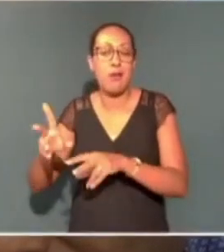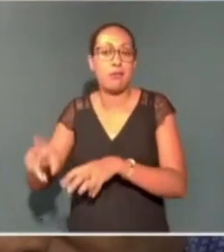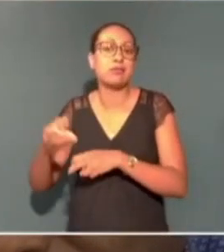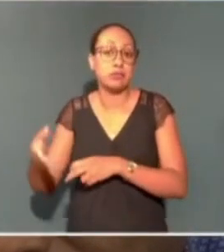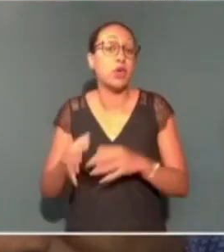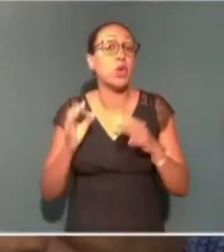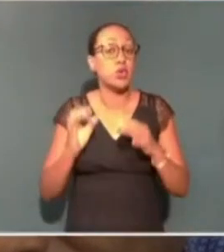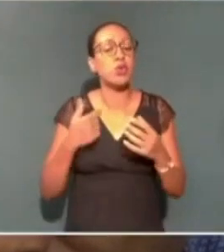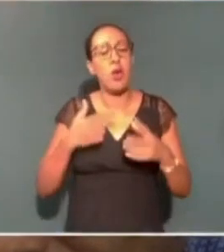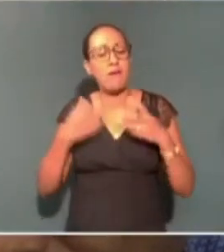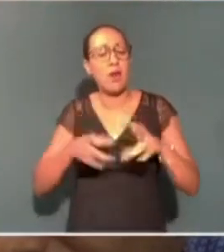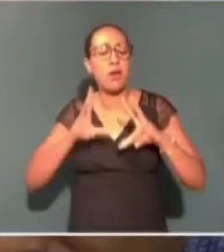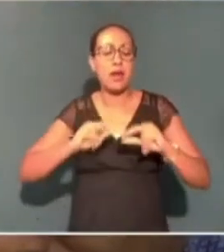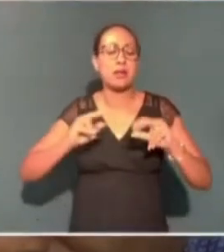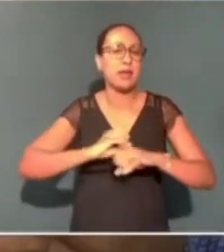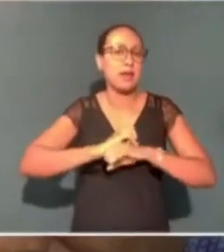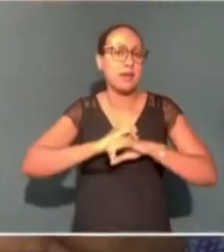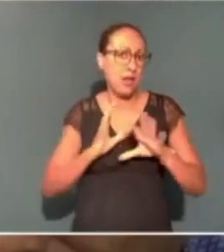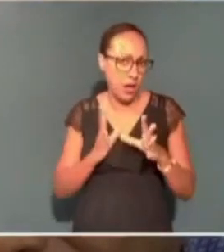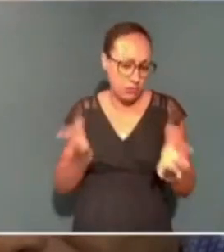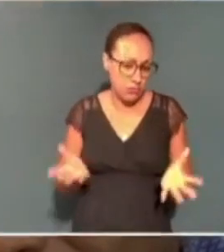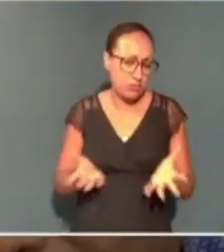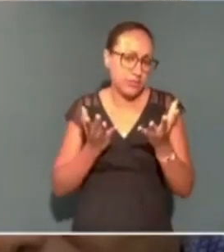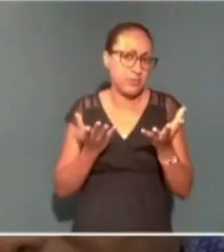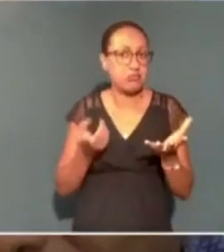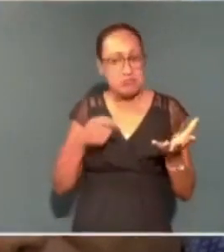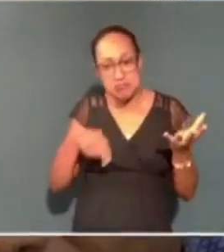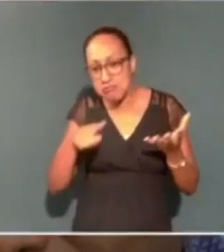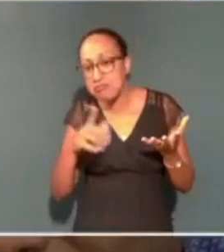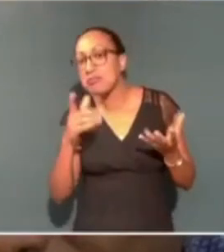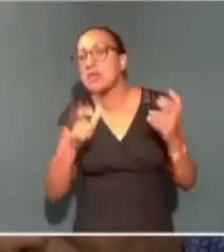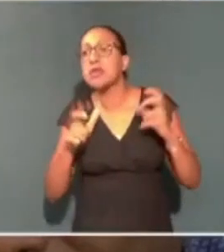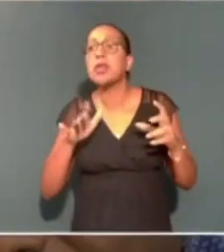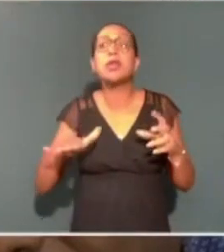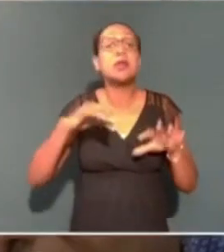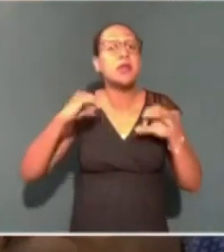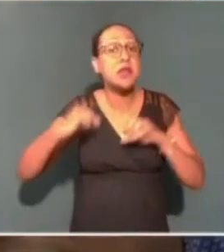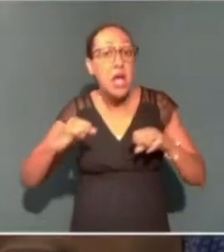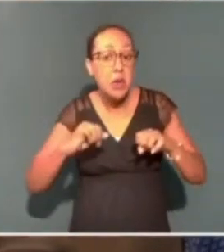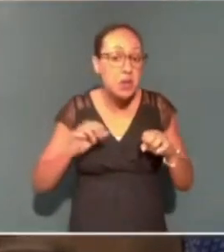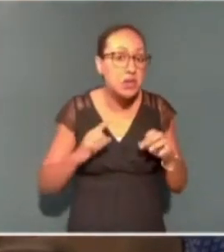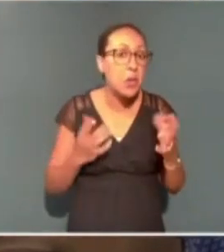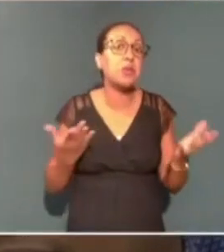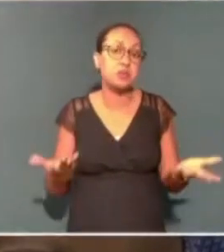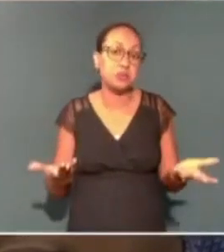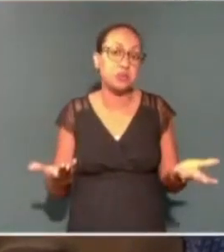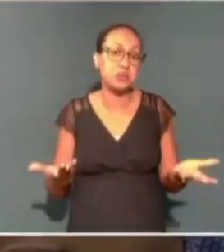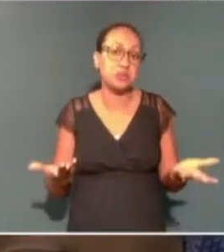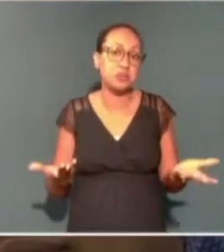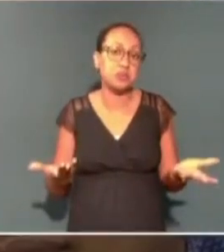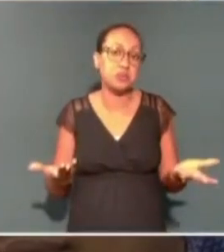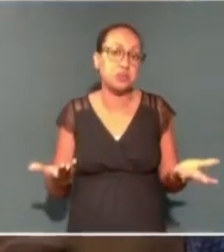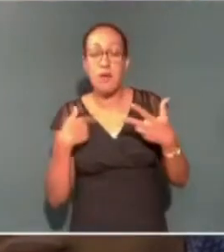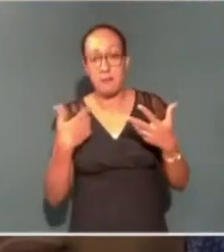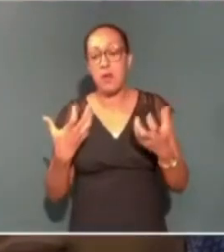voulais expliciter ce point-là pour savoir si ça retient l'assentiment des collègues. Voilà les 3 points sur lesquels je